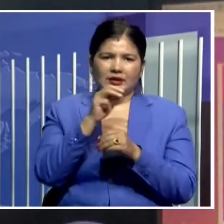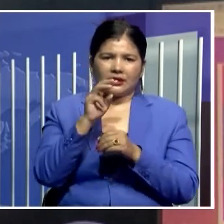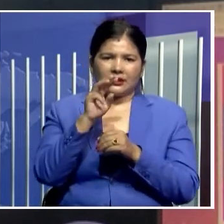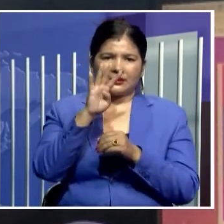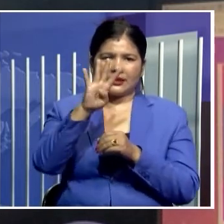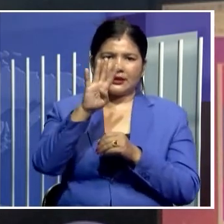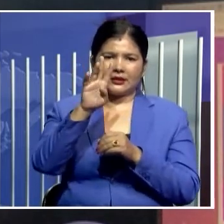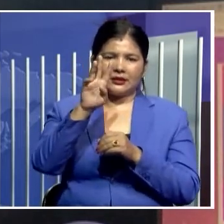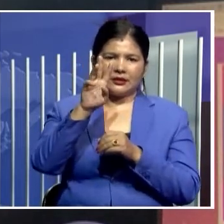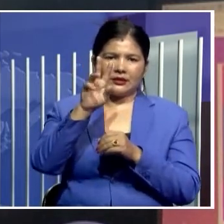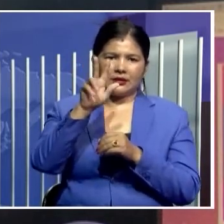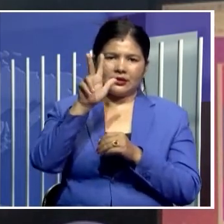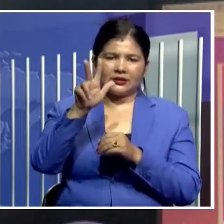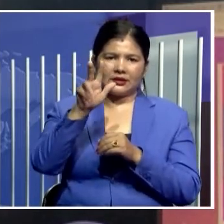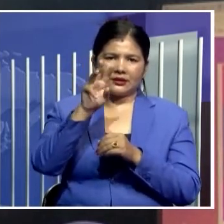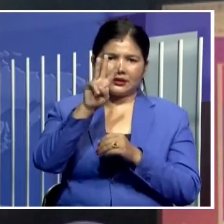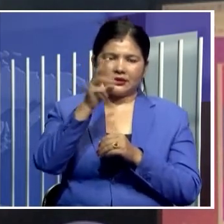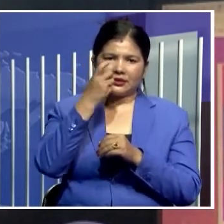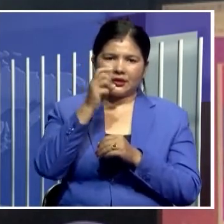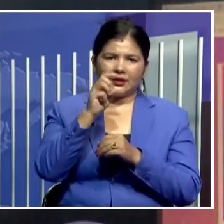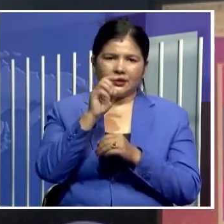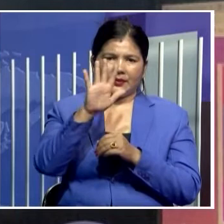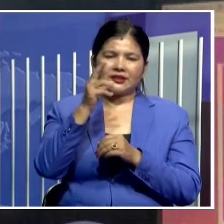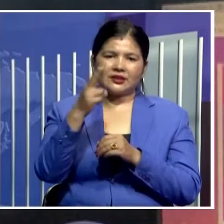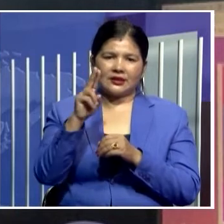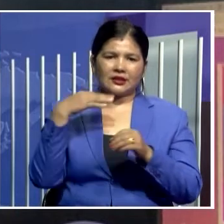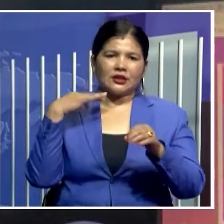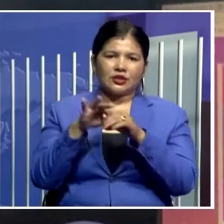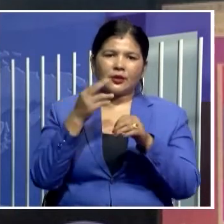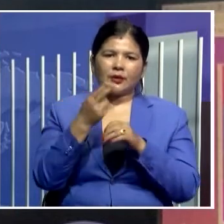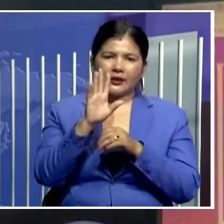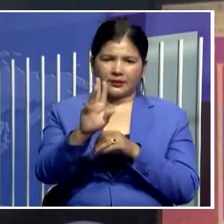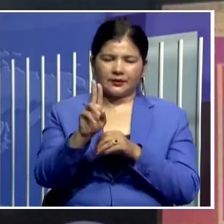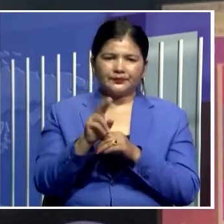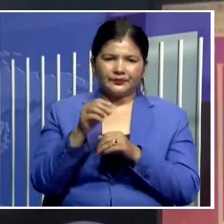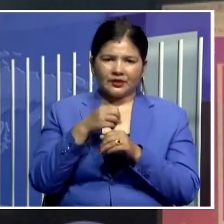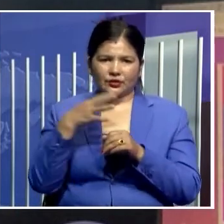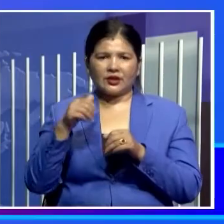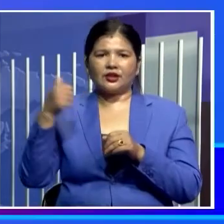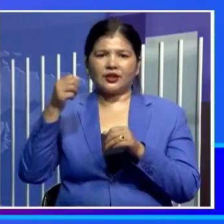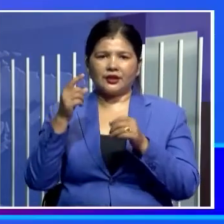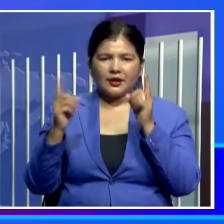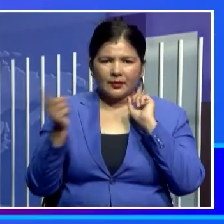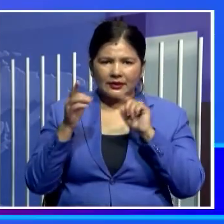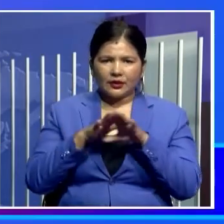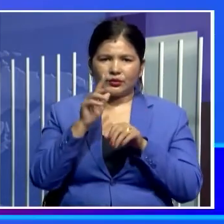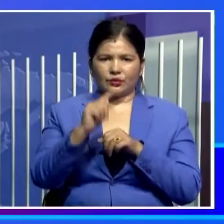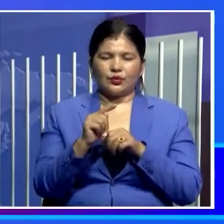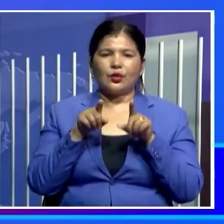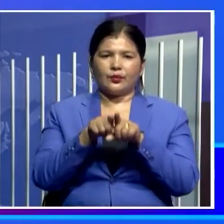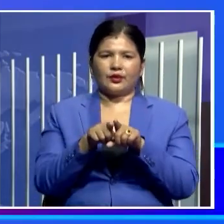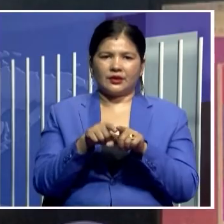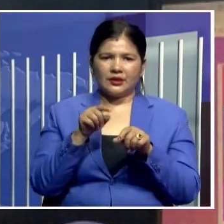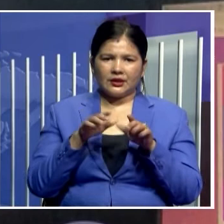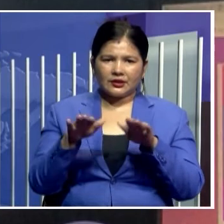48,305 जनाले चाहिँ मतदानमा सहभागी भएका थिए। यसरी मतगणना कार्य चाहिँ सुर्खेतका अन्य पालिकाहरूको पनि